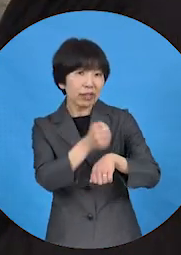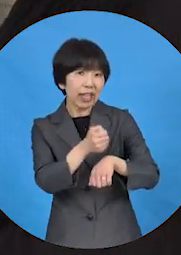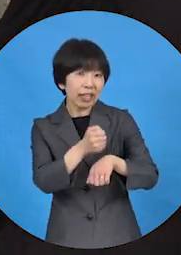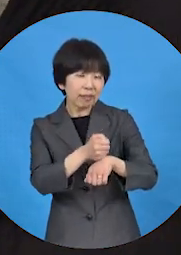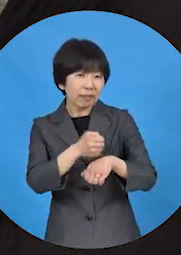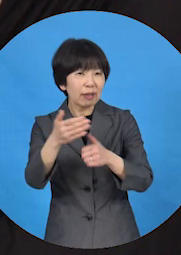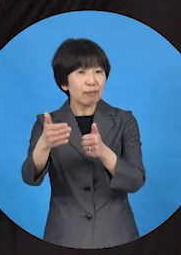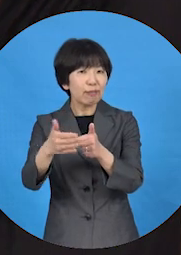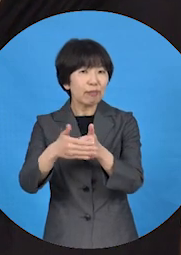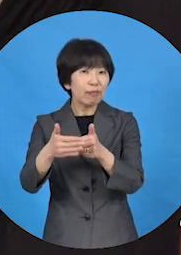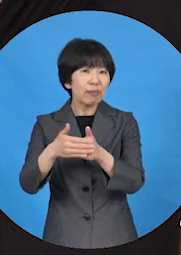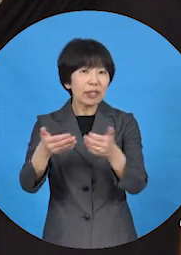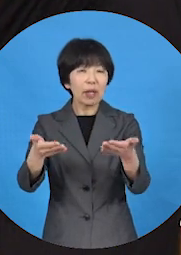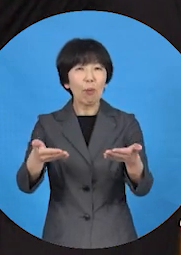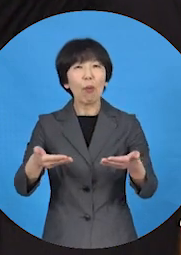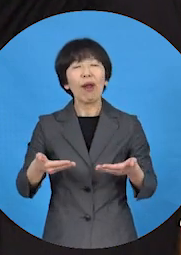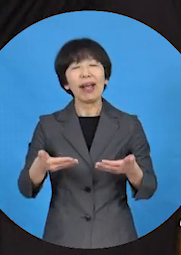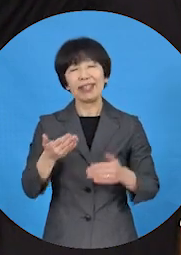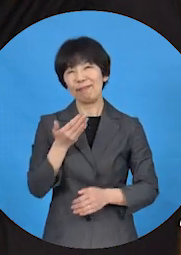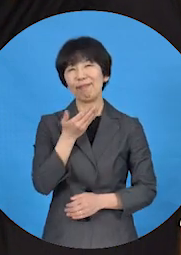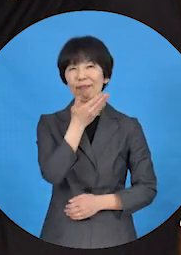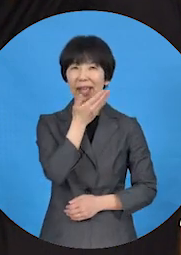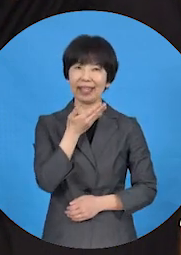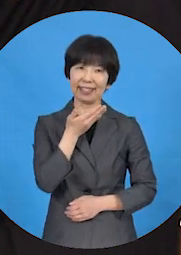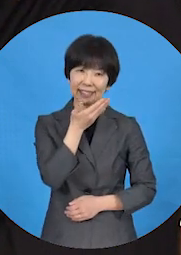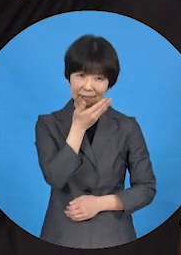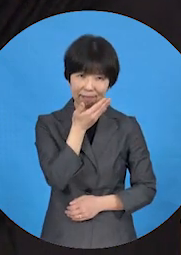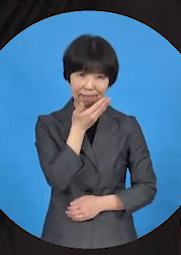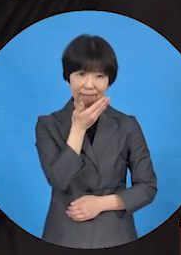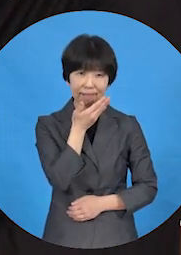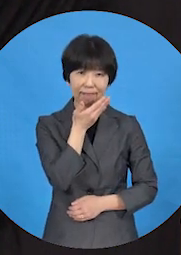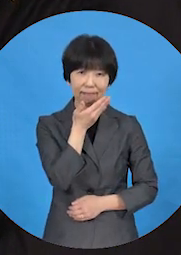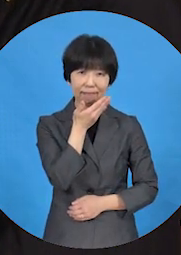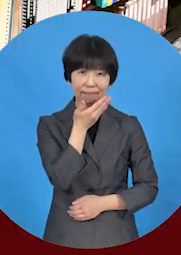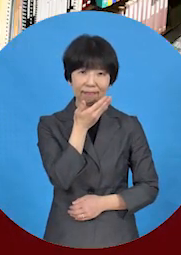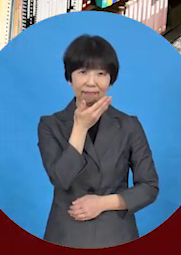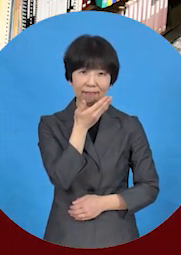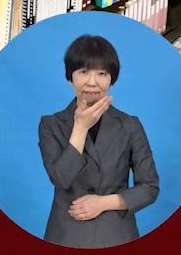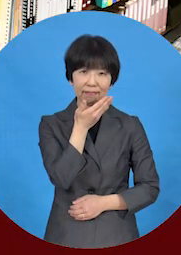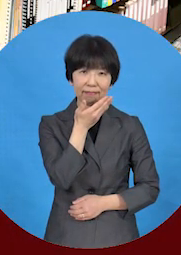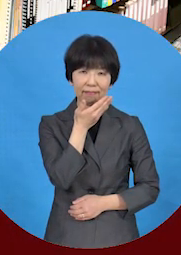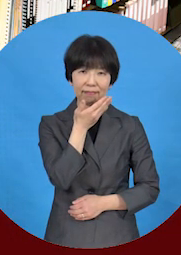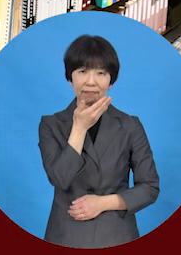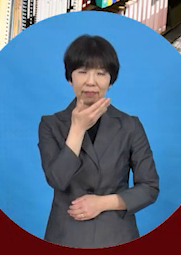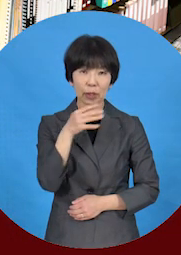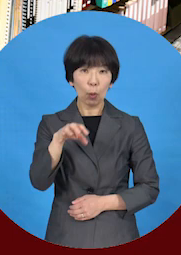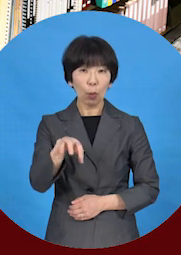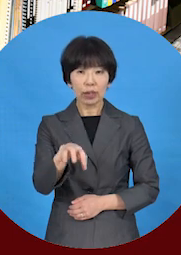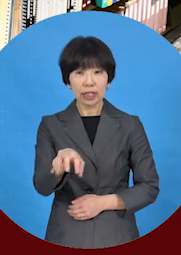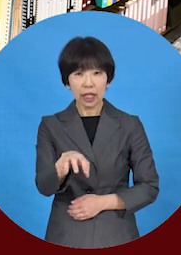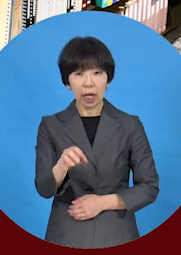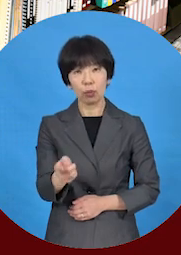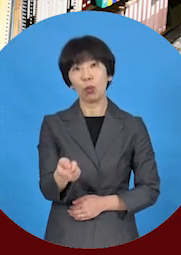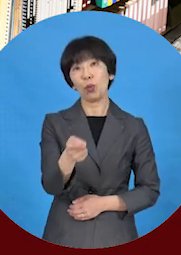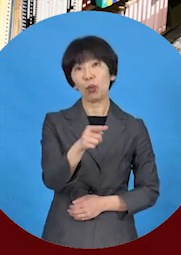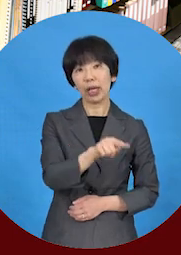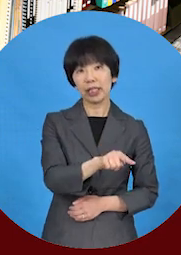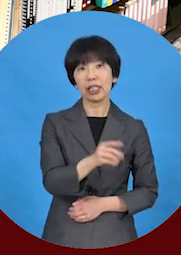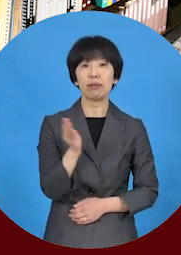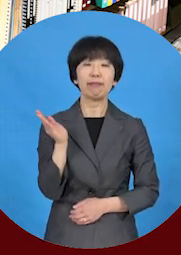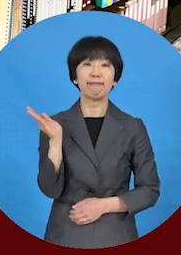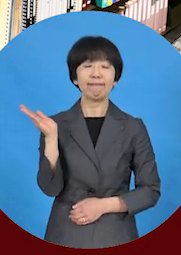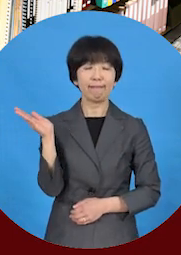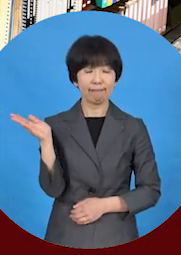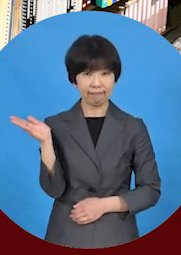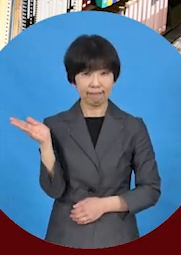ね。 そうですね、そういったところに優しくアシストできればと思います。 この横には展示資料室と対